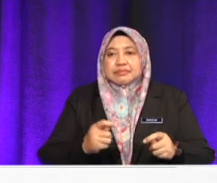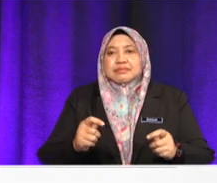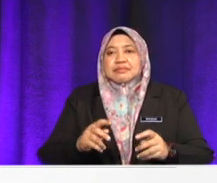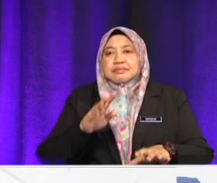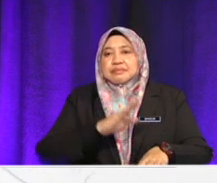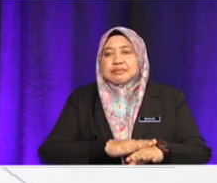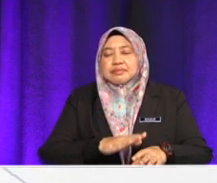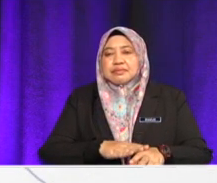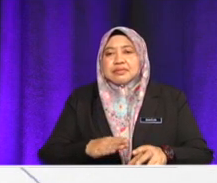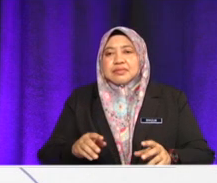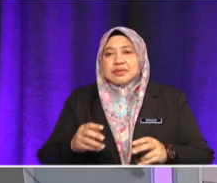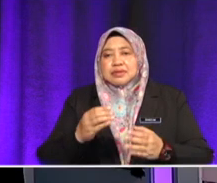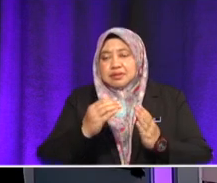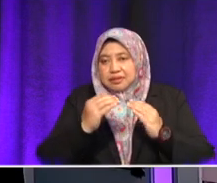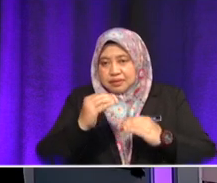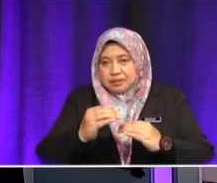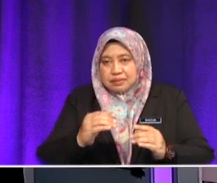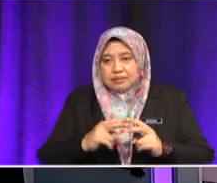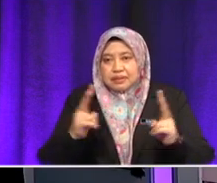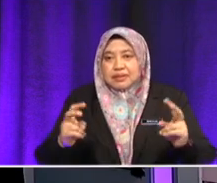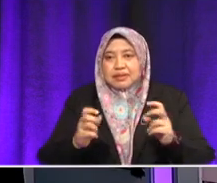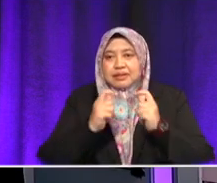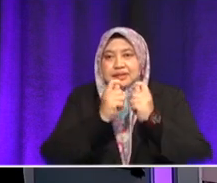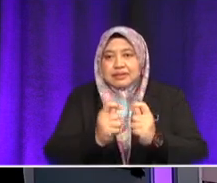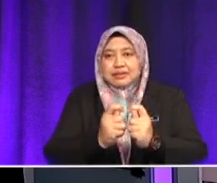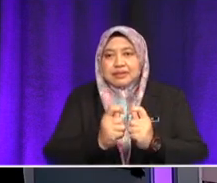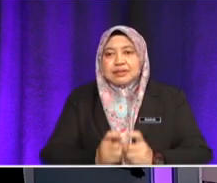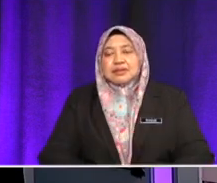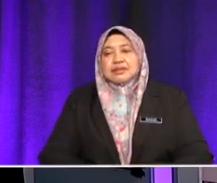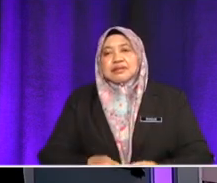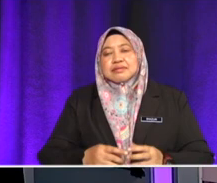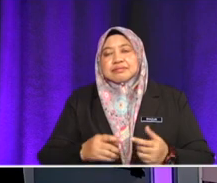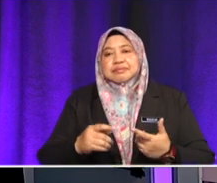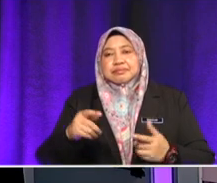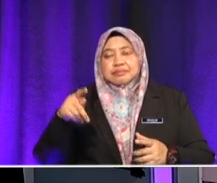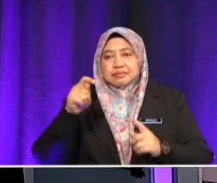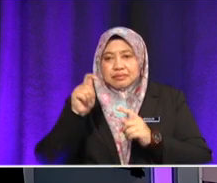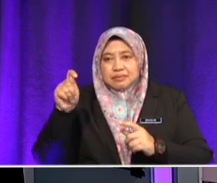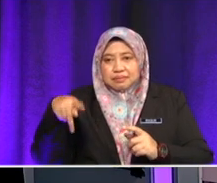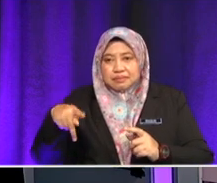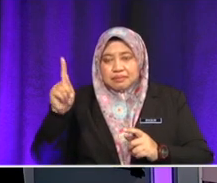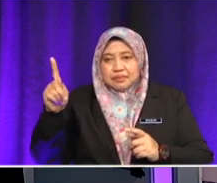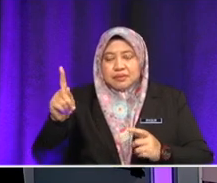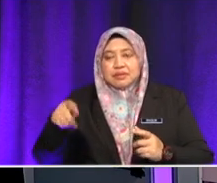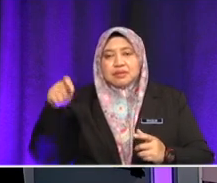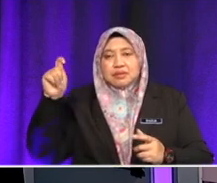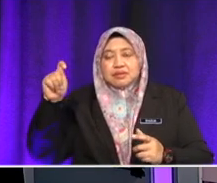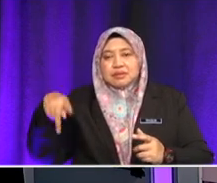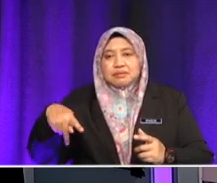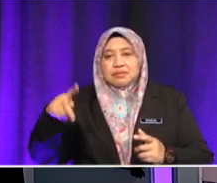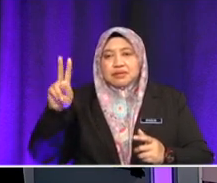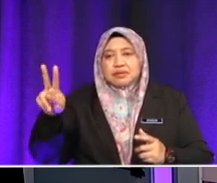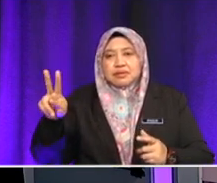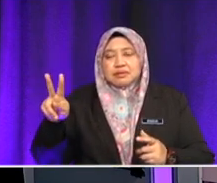terlihat inilah kata kunci bagi tahap penguasaan satu tahap penguasaan dua kata kuncinya